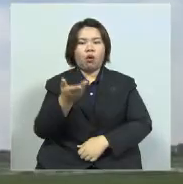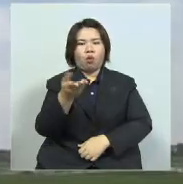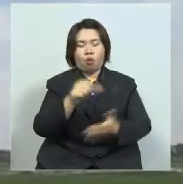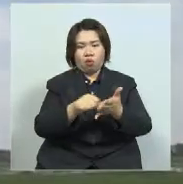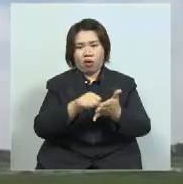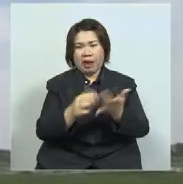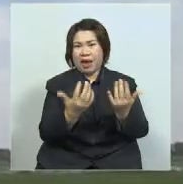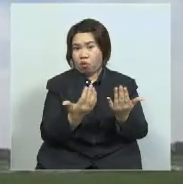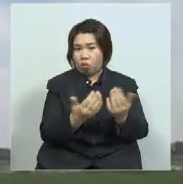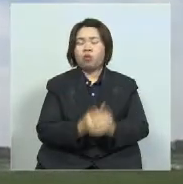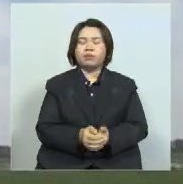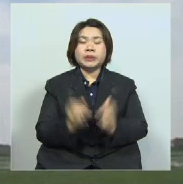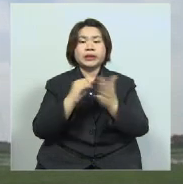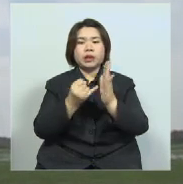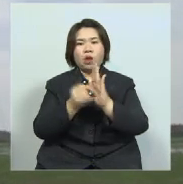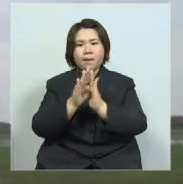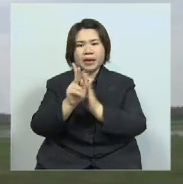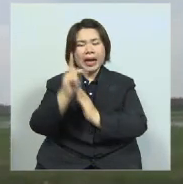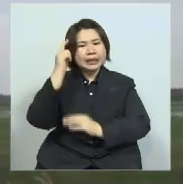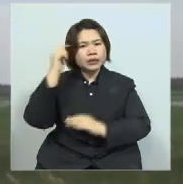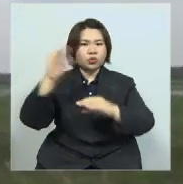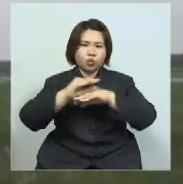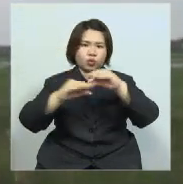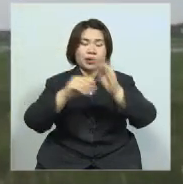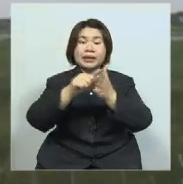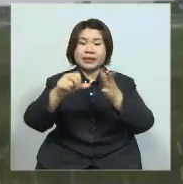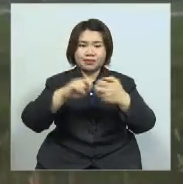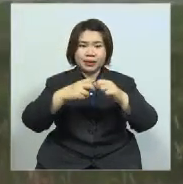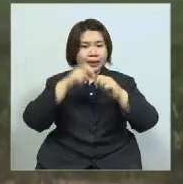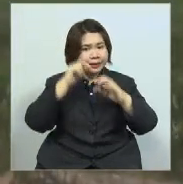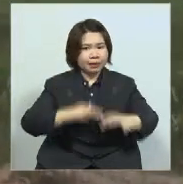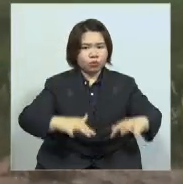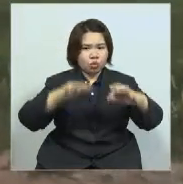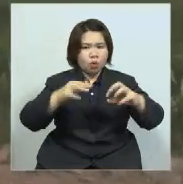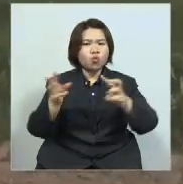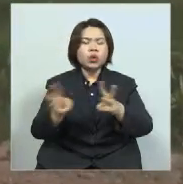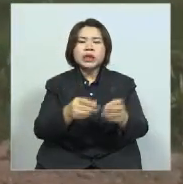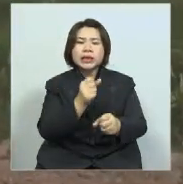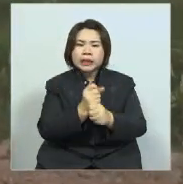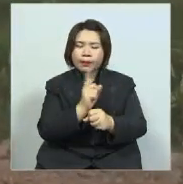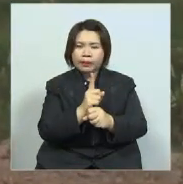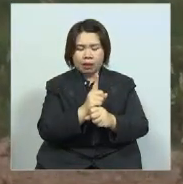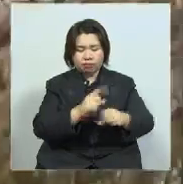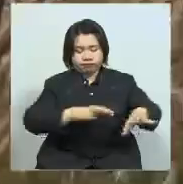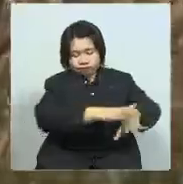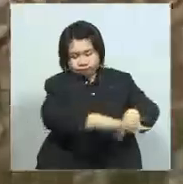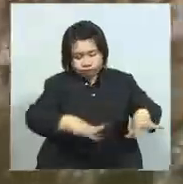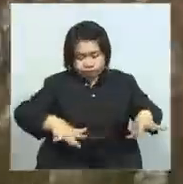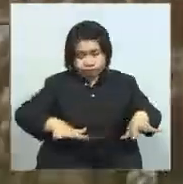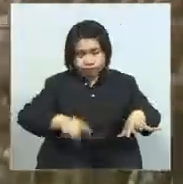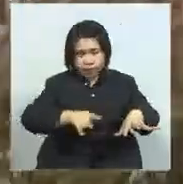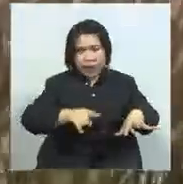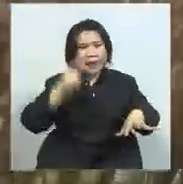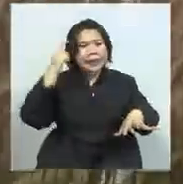ไขจังหวัดบึงกาฬจึงหยิบยกโครงการแก้ไขปัญหาน้ำท่วมโดยการจะทำโครงการพัฒนาแหล่งน้ำหนองเบนเ